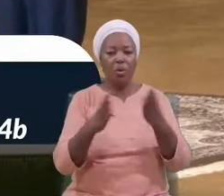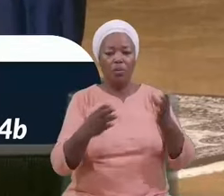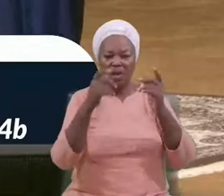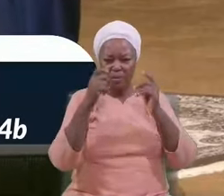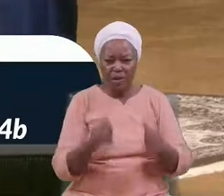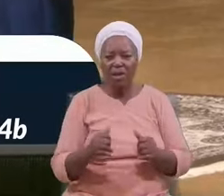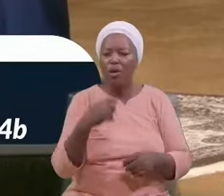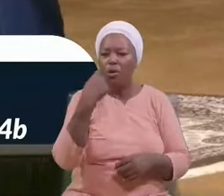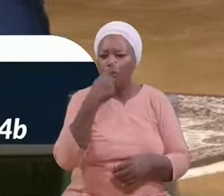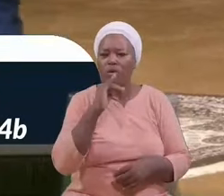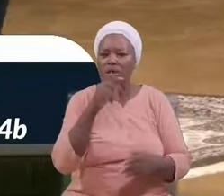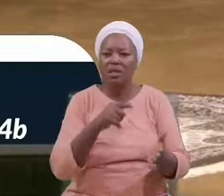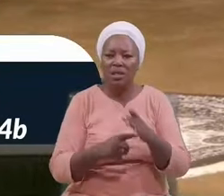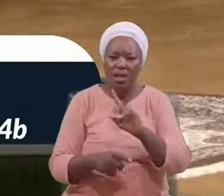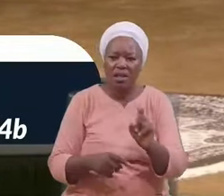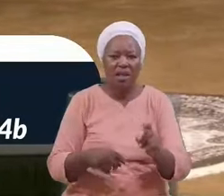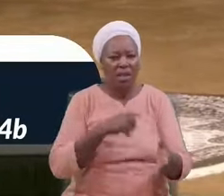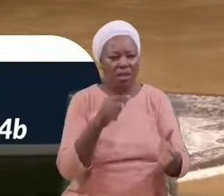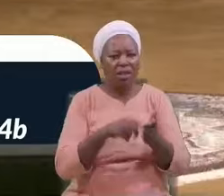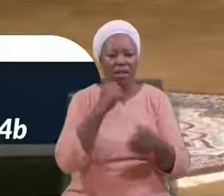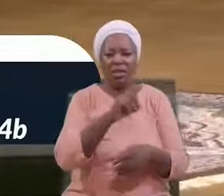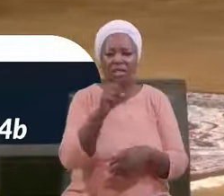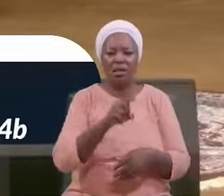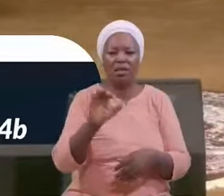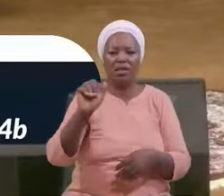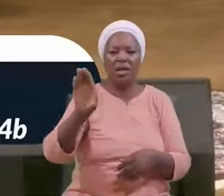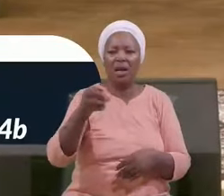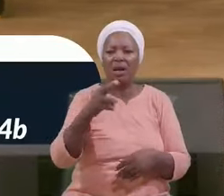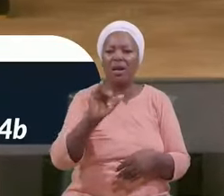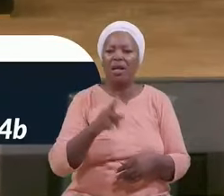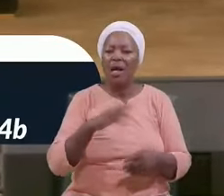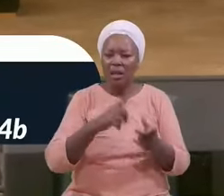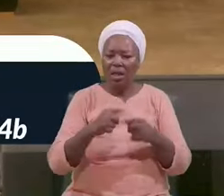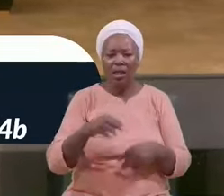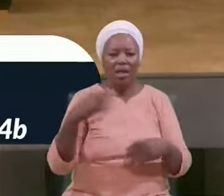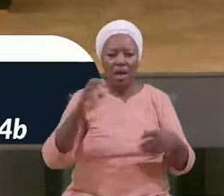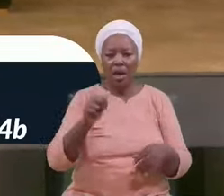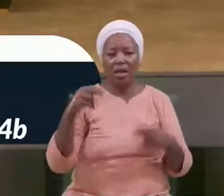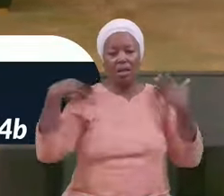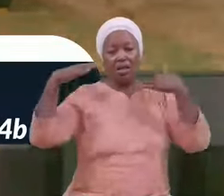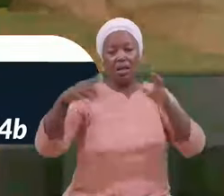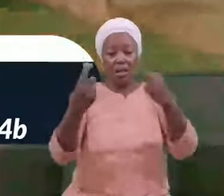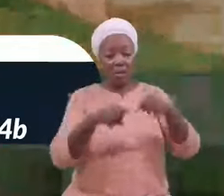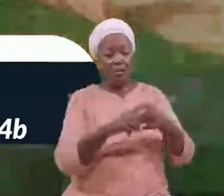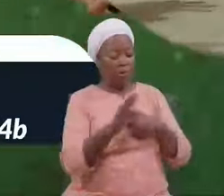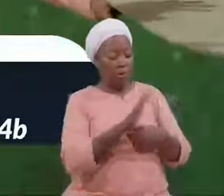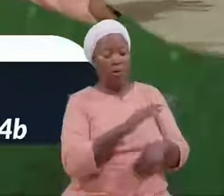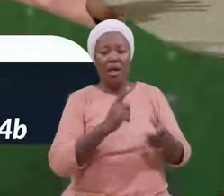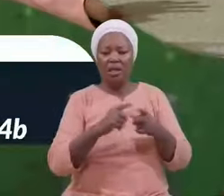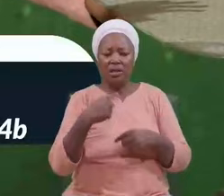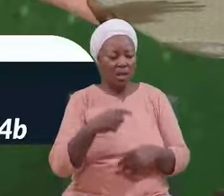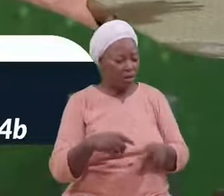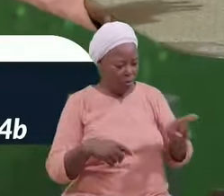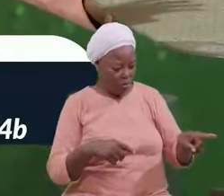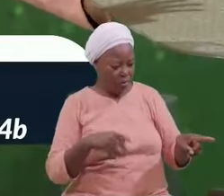Au même instant, sa bouche s'ouvrit. C'est qui? C'est Zacharie. L'ange lui a dit que tu auras